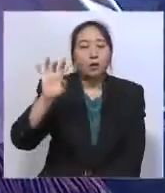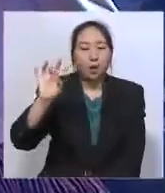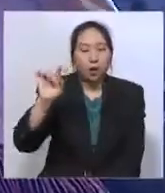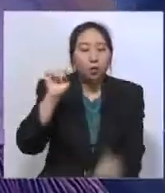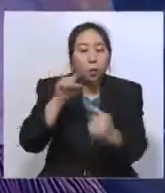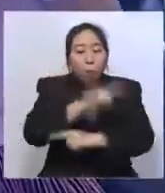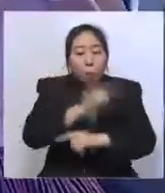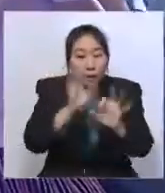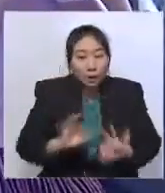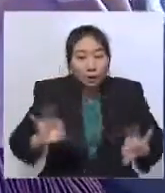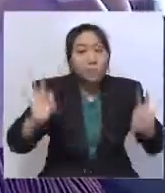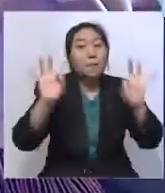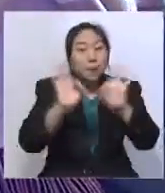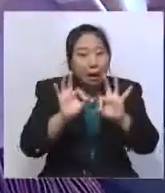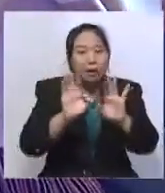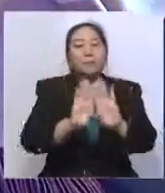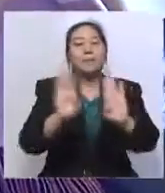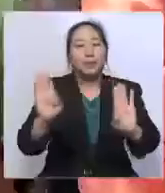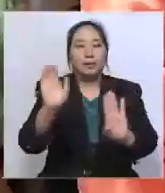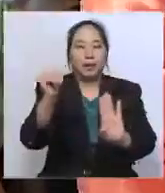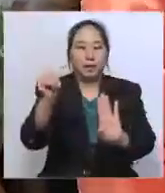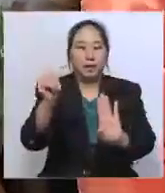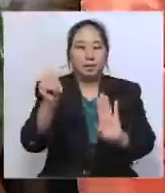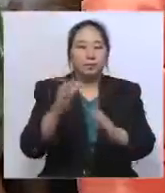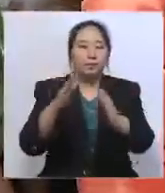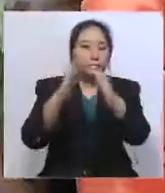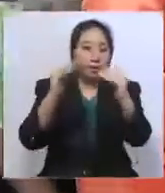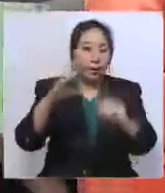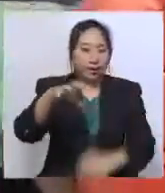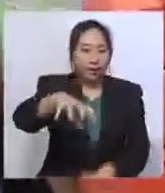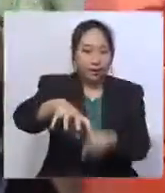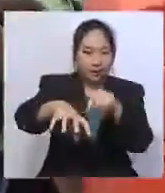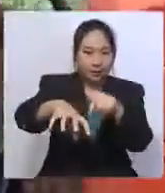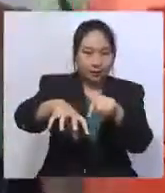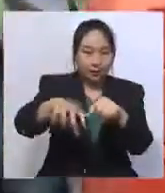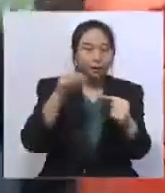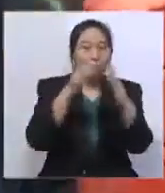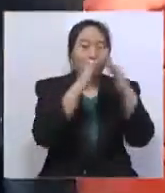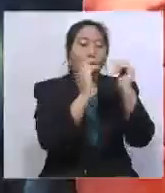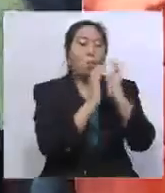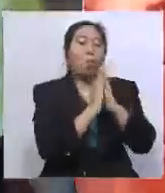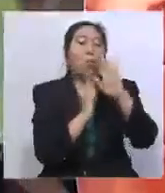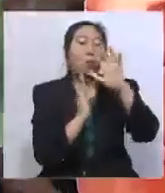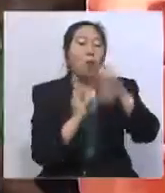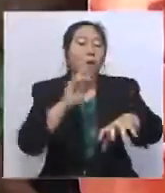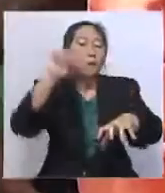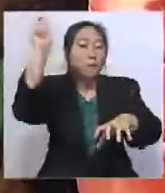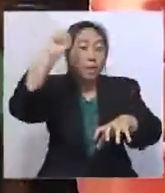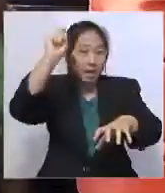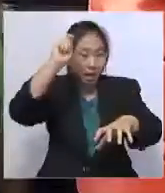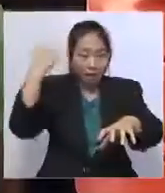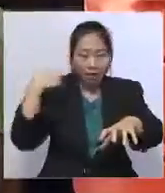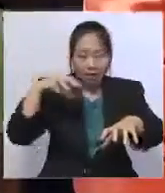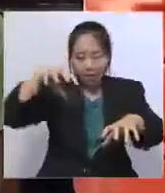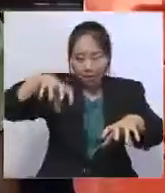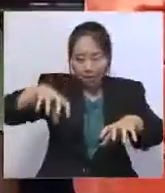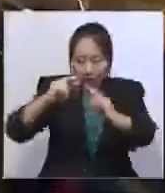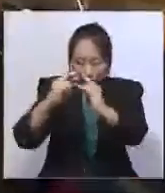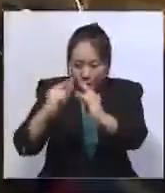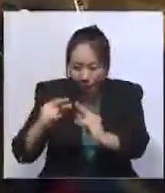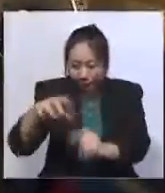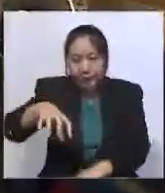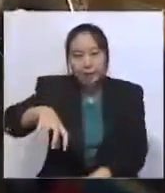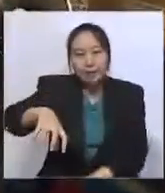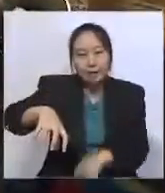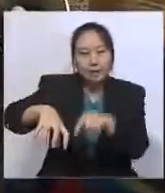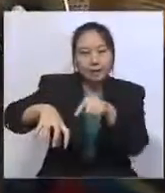ตฤกษ์ที่สำคัญปราสาทพระเทพบิดรเป็นปราสาทเพียงองค์เดียวในวัดพระศรีรัตนศาสดารามเป็นปราสาททร